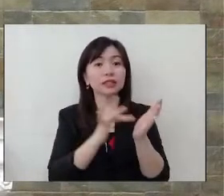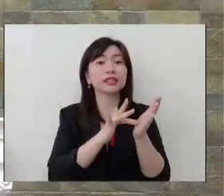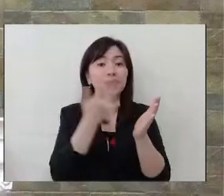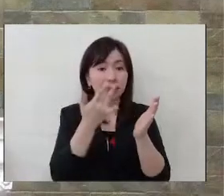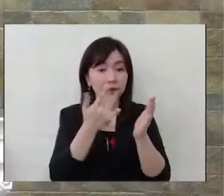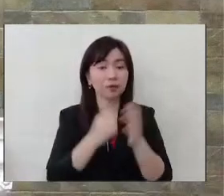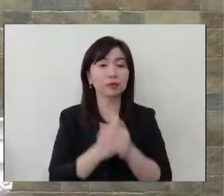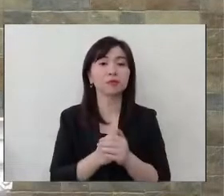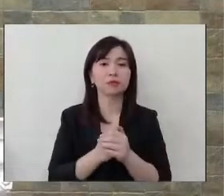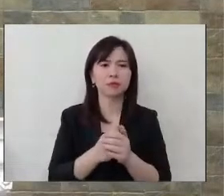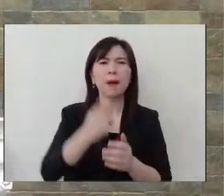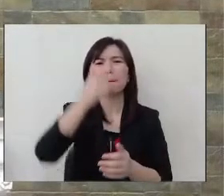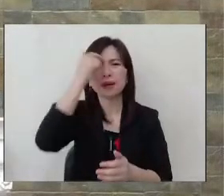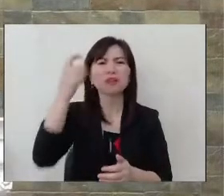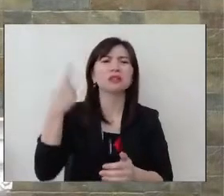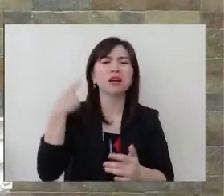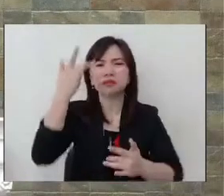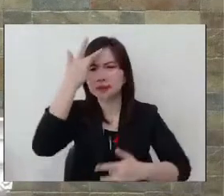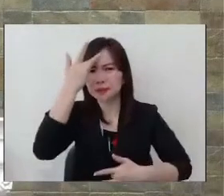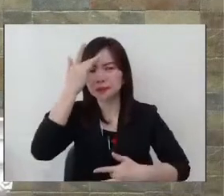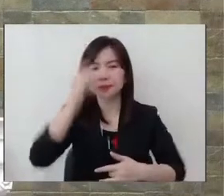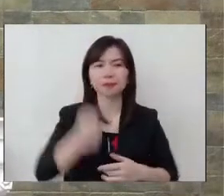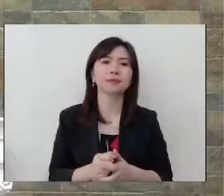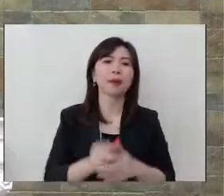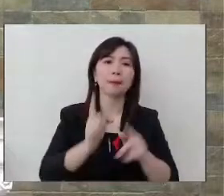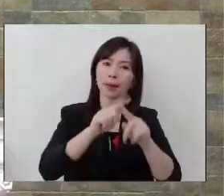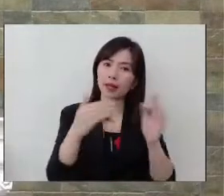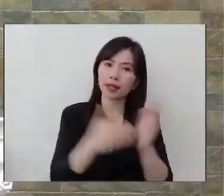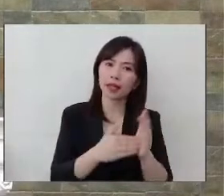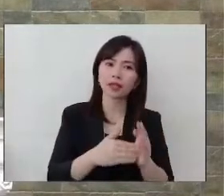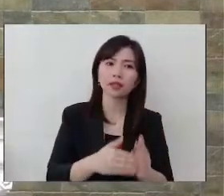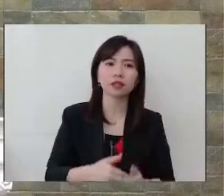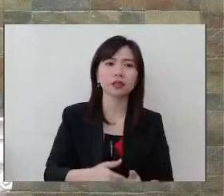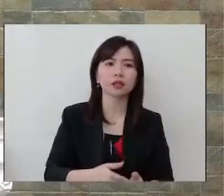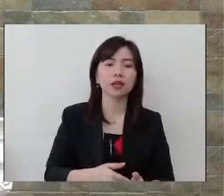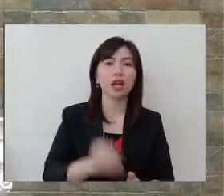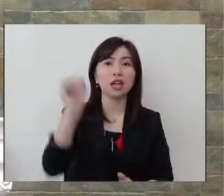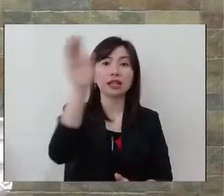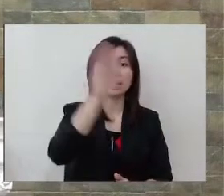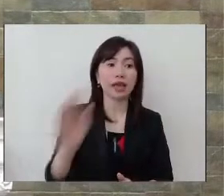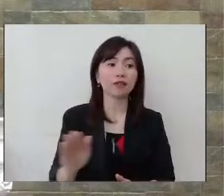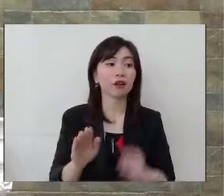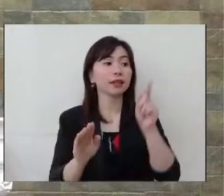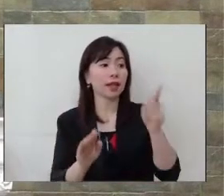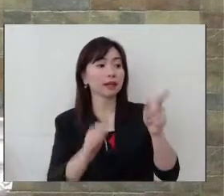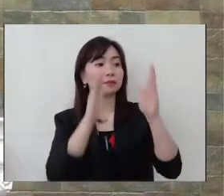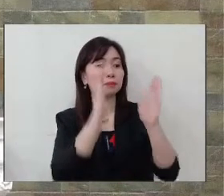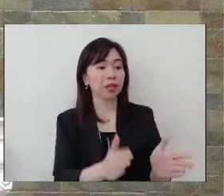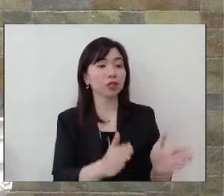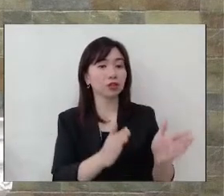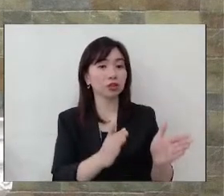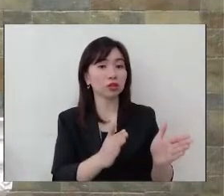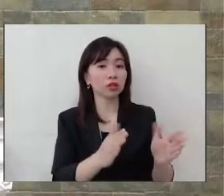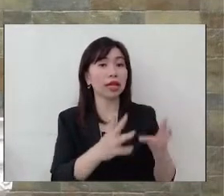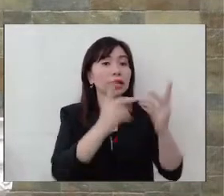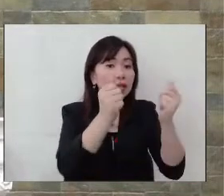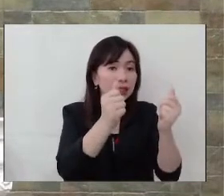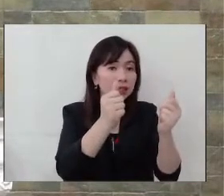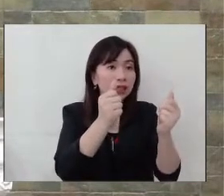Pero he or she can never be healed kapag yung gamot na ibinigay sa kanya, sasayangin niya